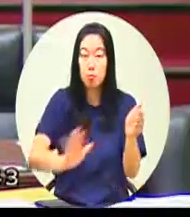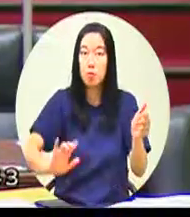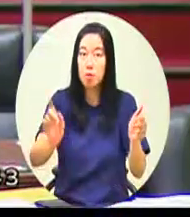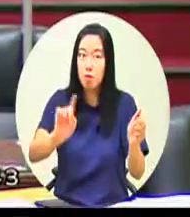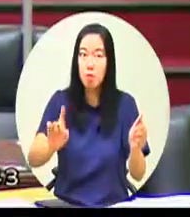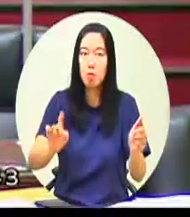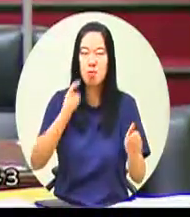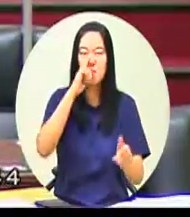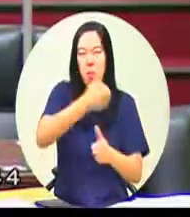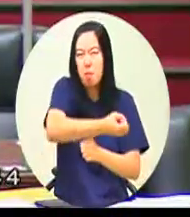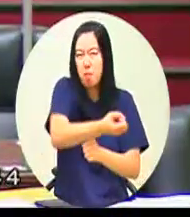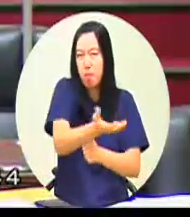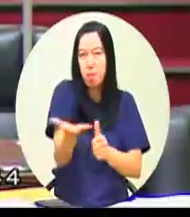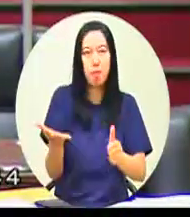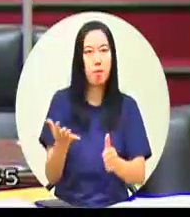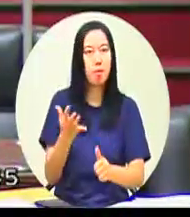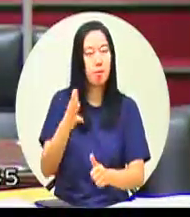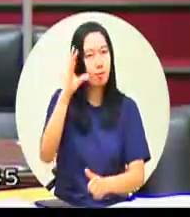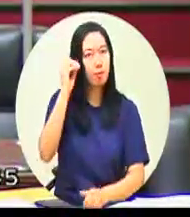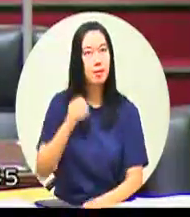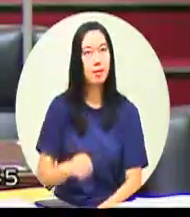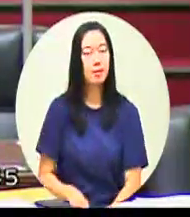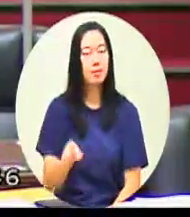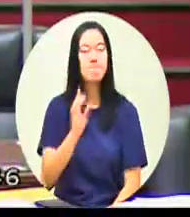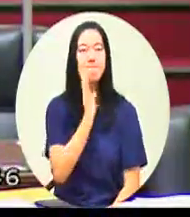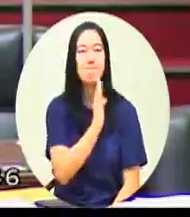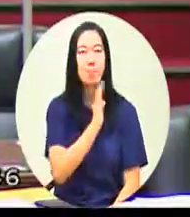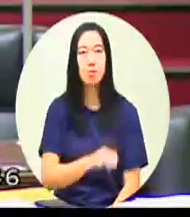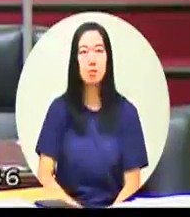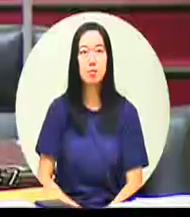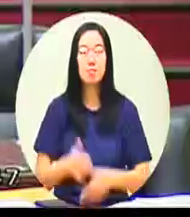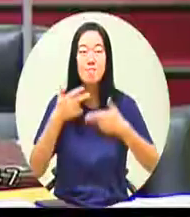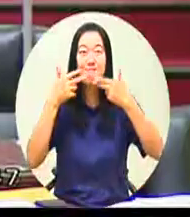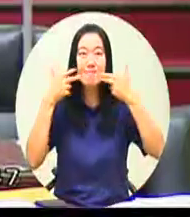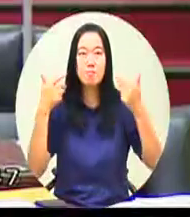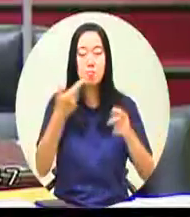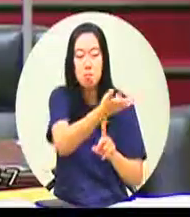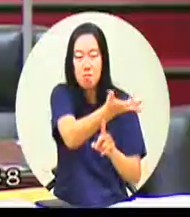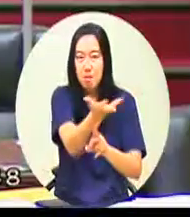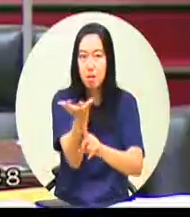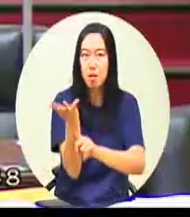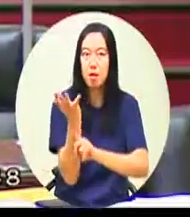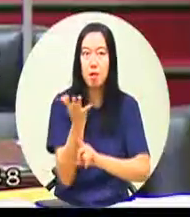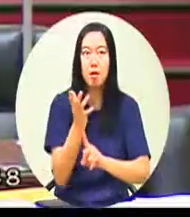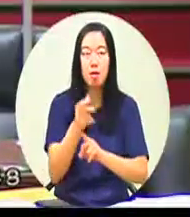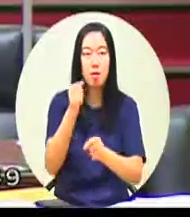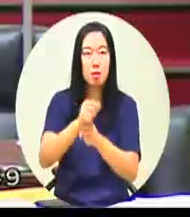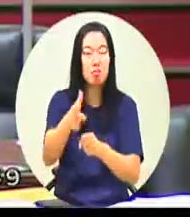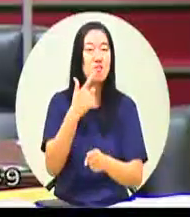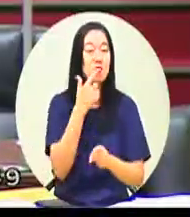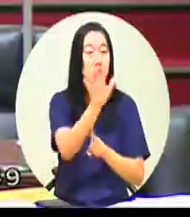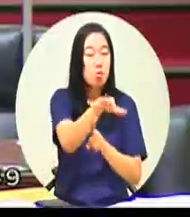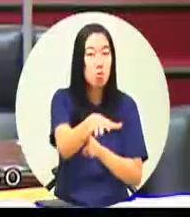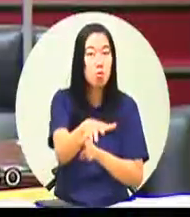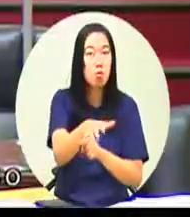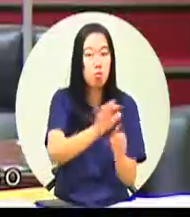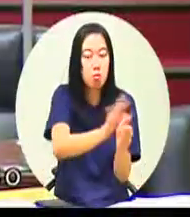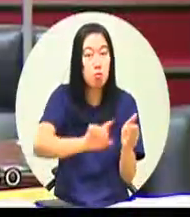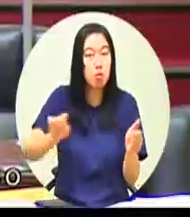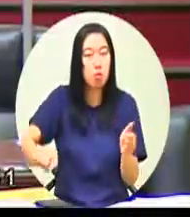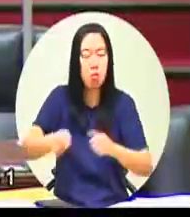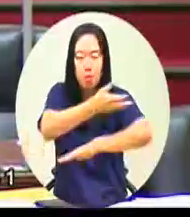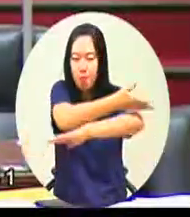污染没有用的野莲的那个头部剪下来的，在美浓经常造成河川的阻